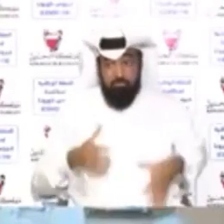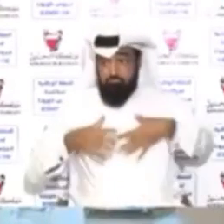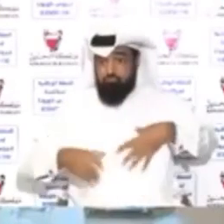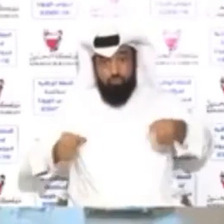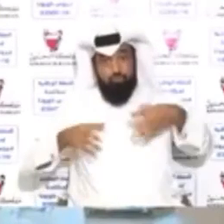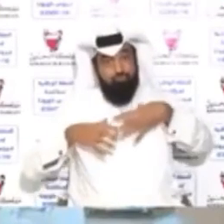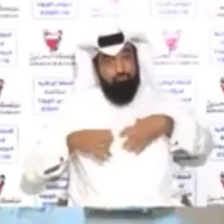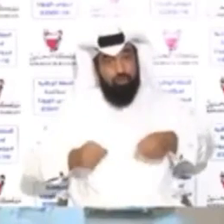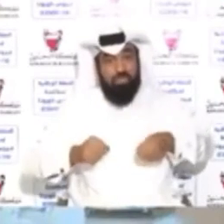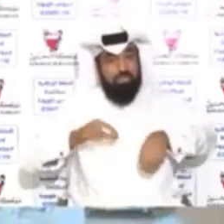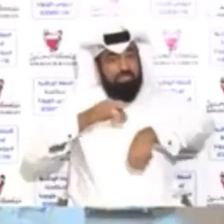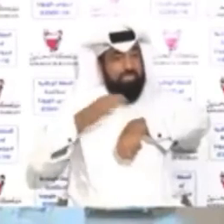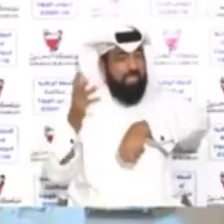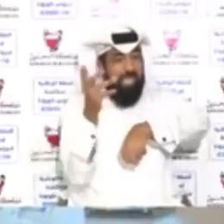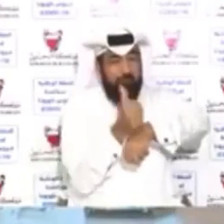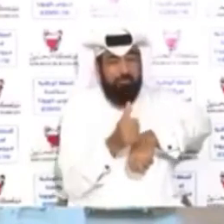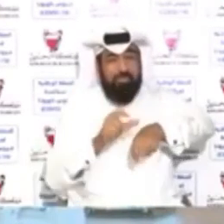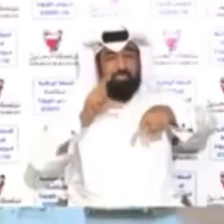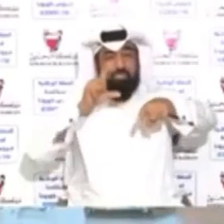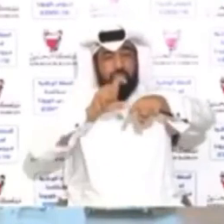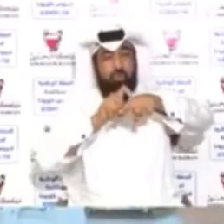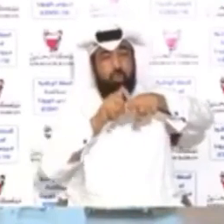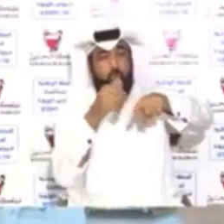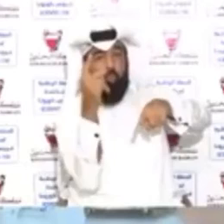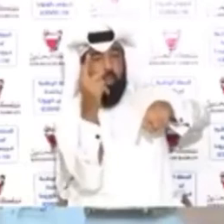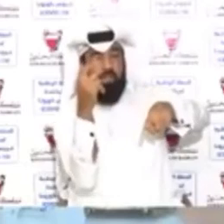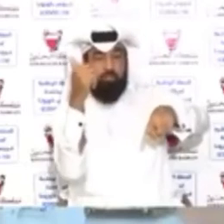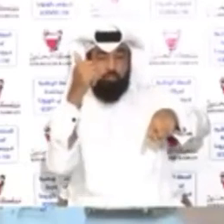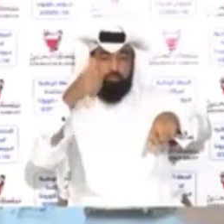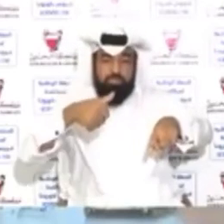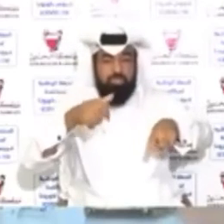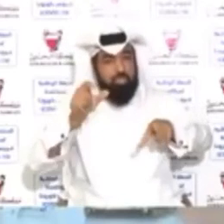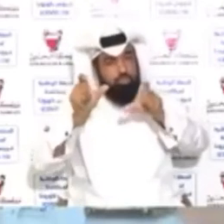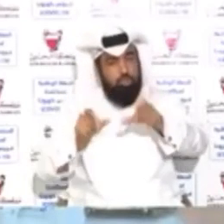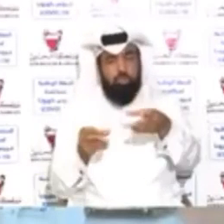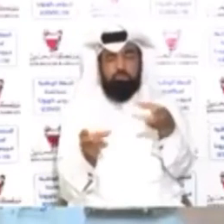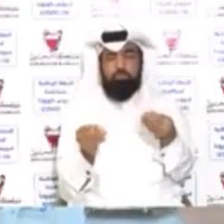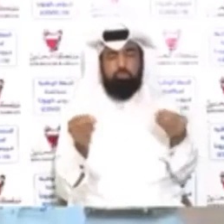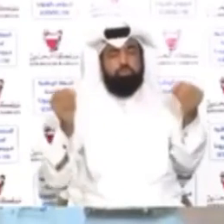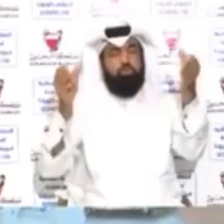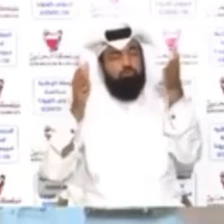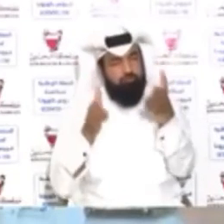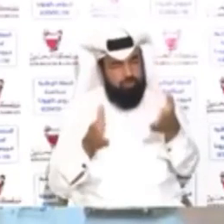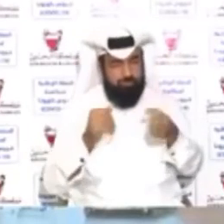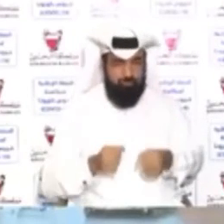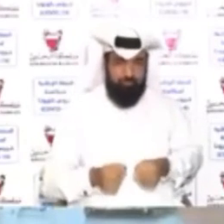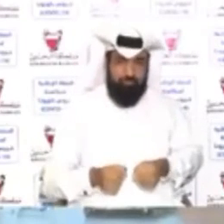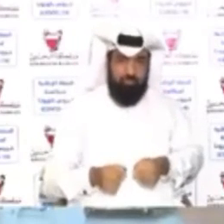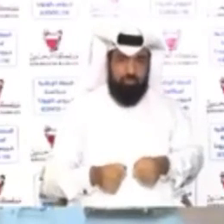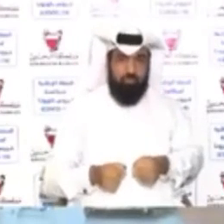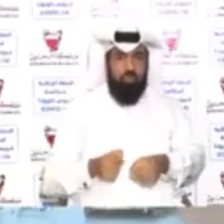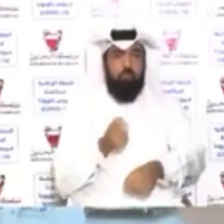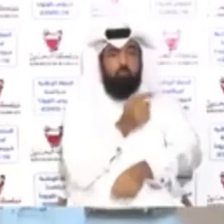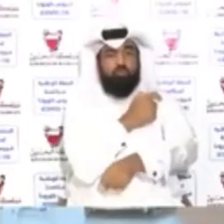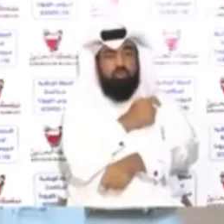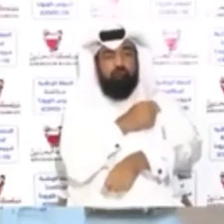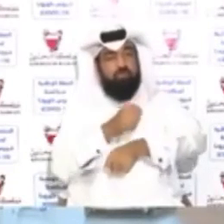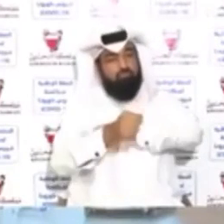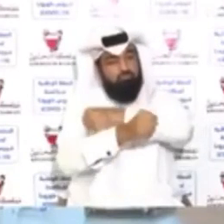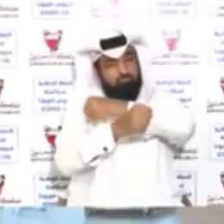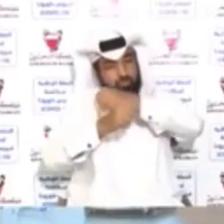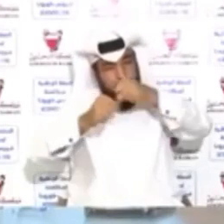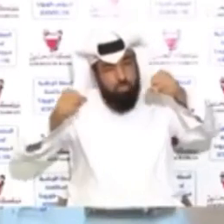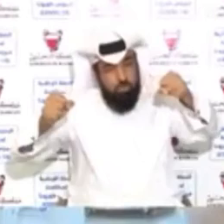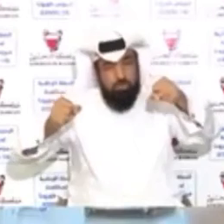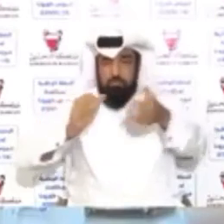حسب آخر أعداد عندنا 7407 متعافين خرجوا من مراكز العلاج اللي عندنا، وربي